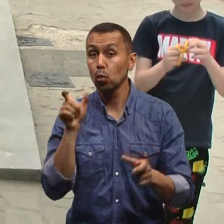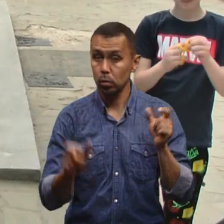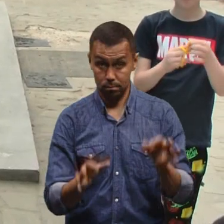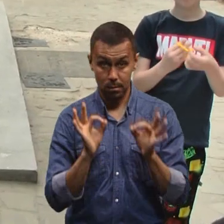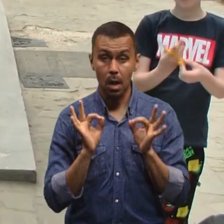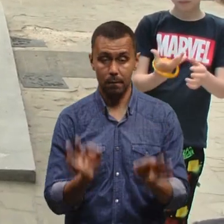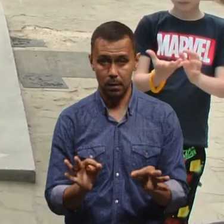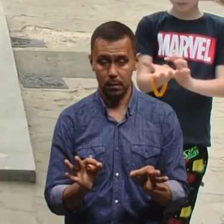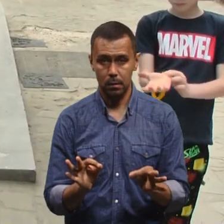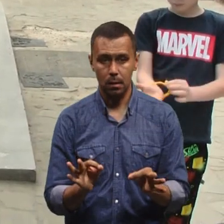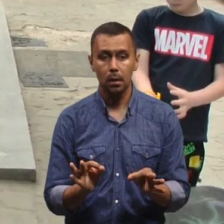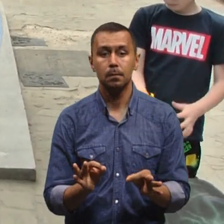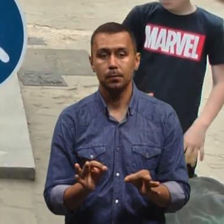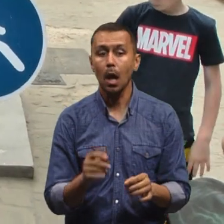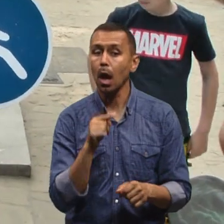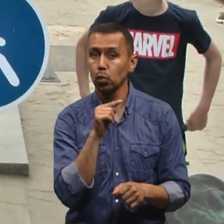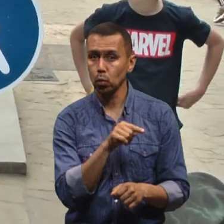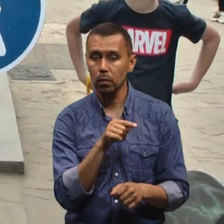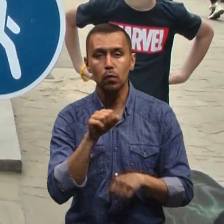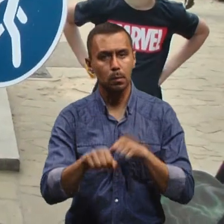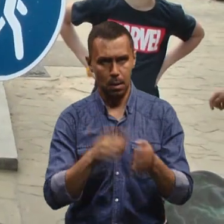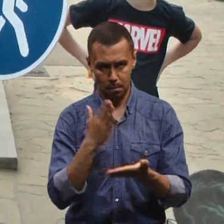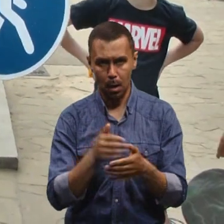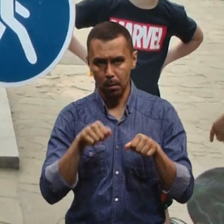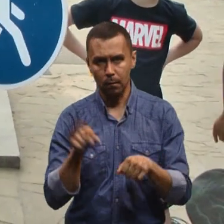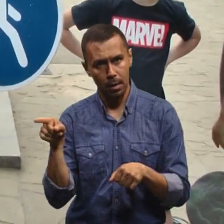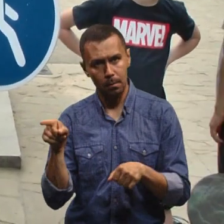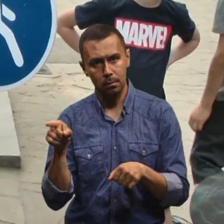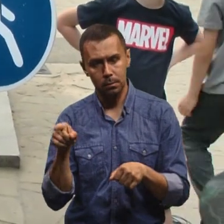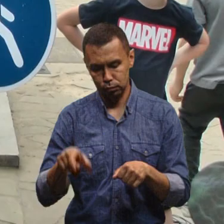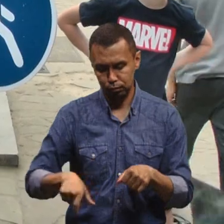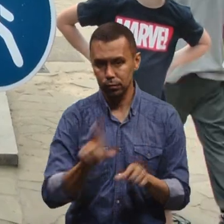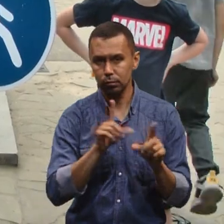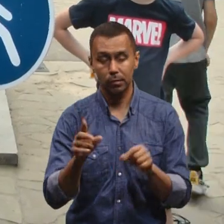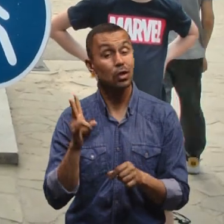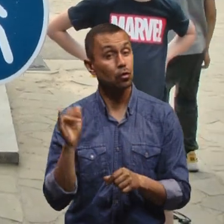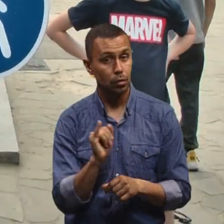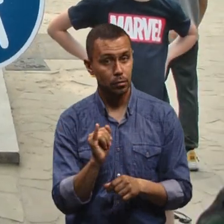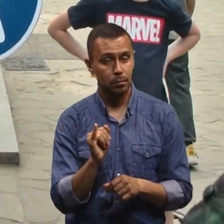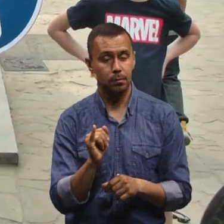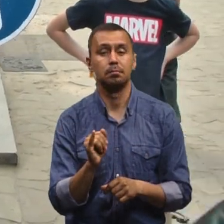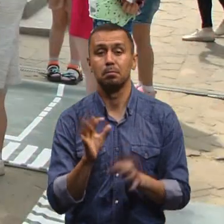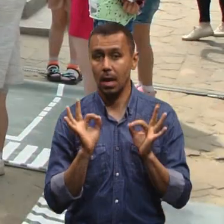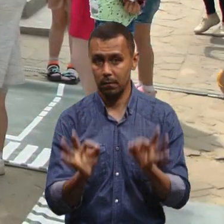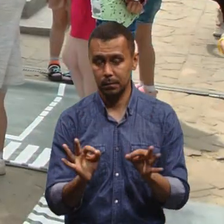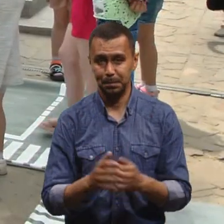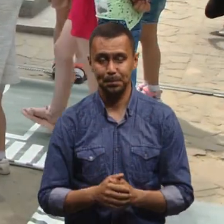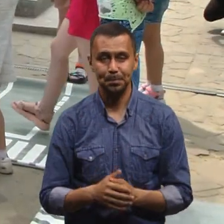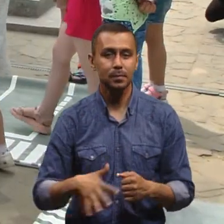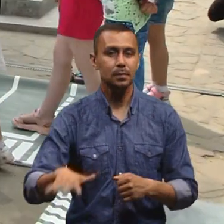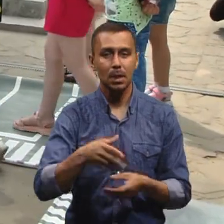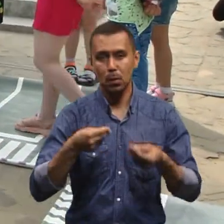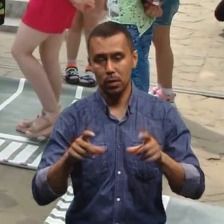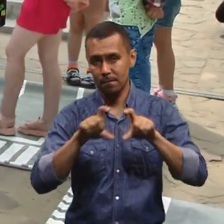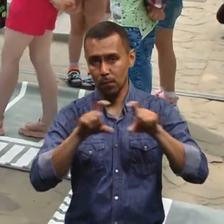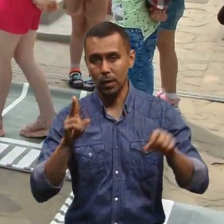пішоходи? Так. Так, люди. А велосипедисти мають право от по такій доріжці їздити? Ні. Ні, правильно. На території